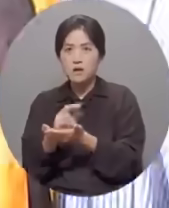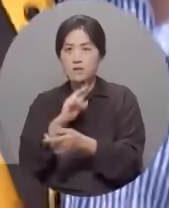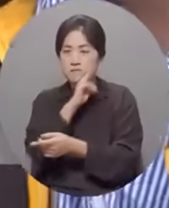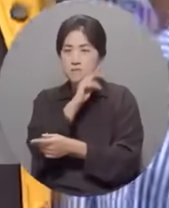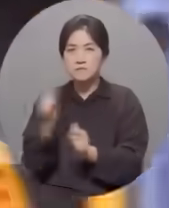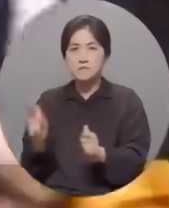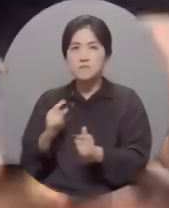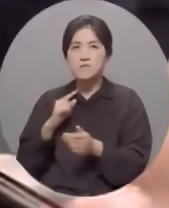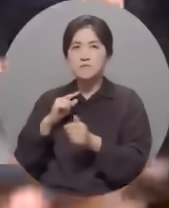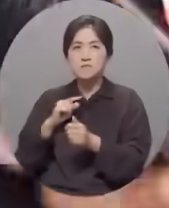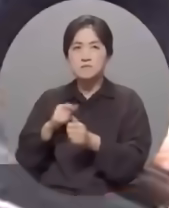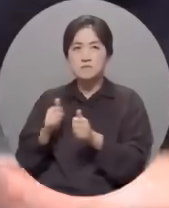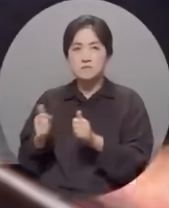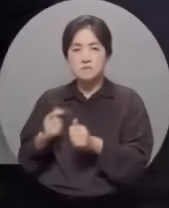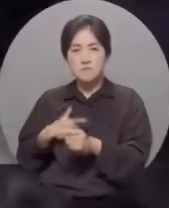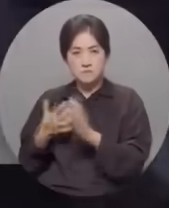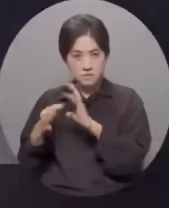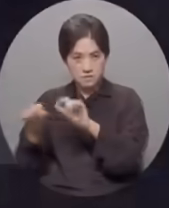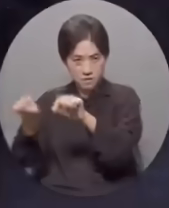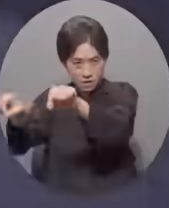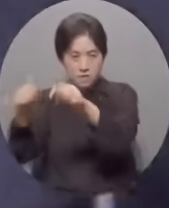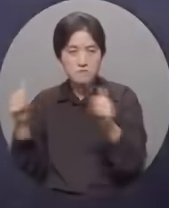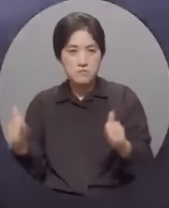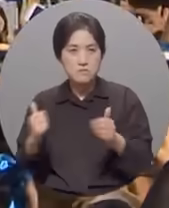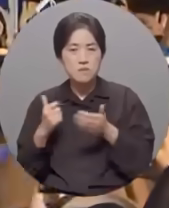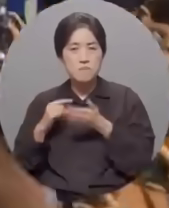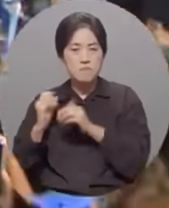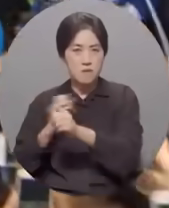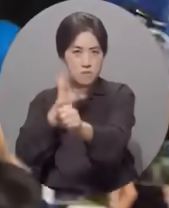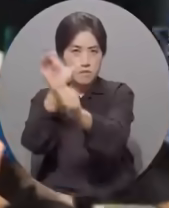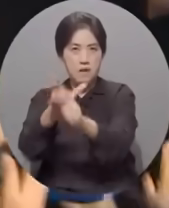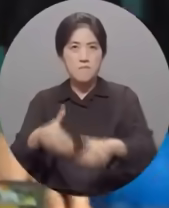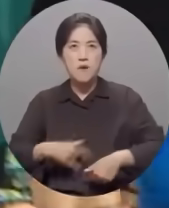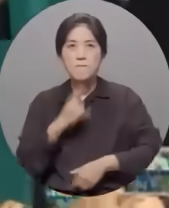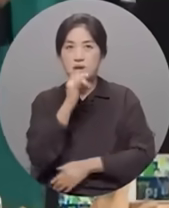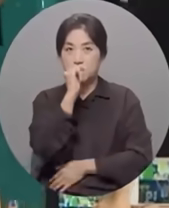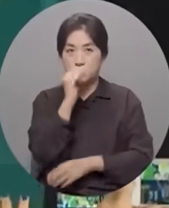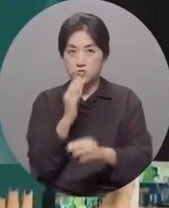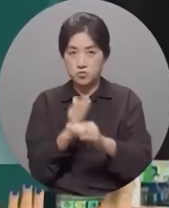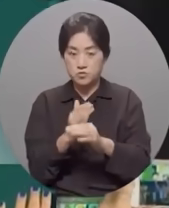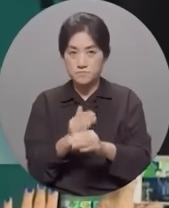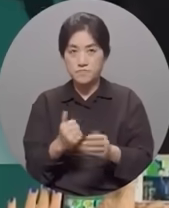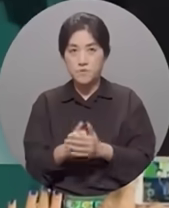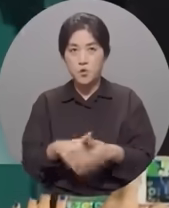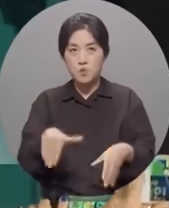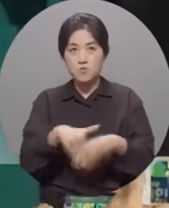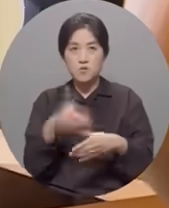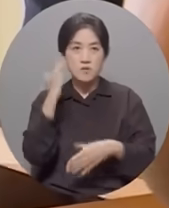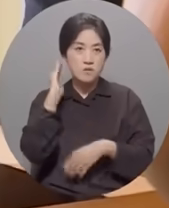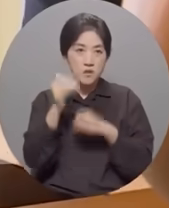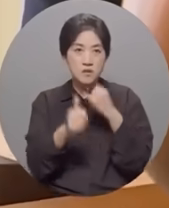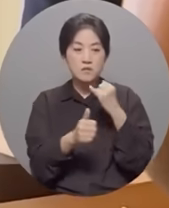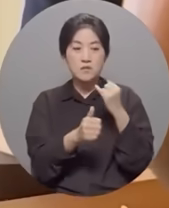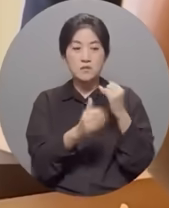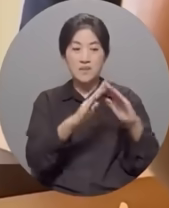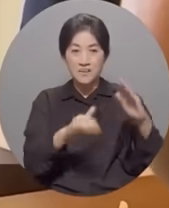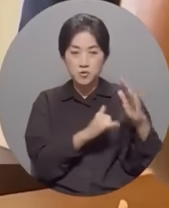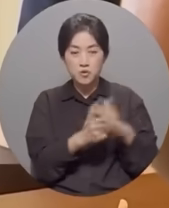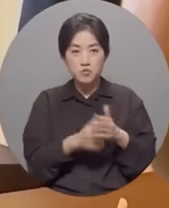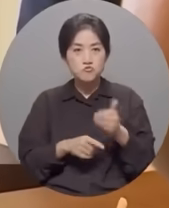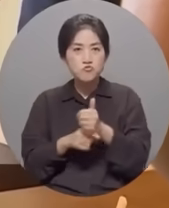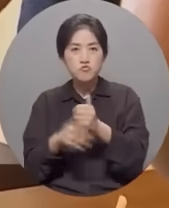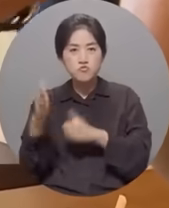적용해 재판에 넘겨야 한다는 여론도 커지고 있습니다. 급물살을 타고 있는 문재인 전 대통령 일가 수사